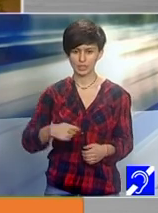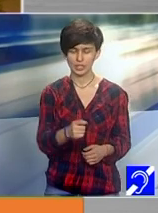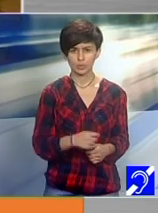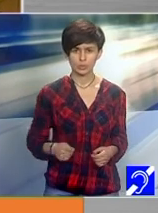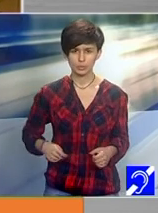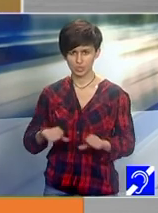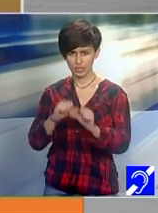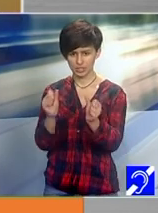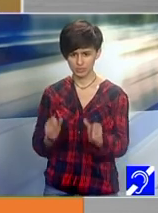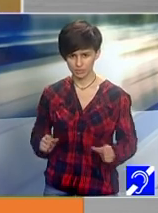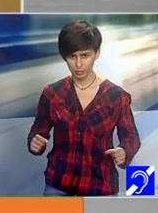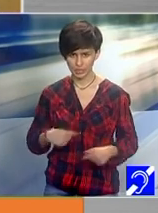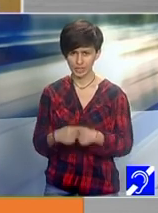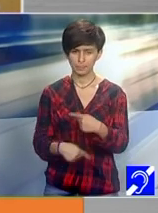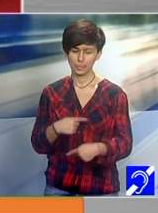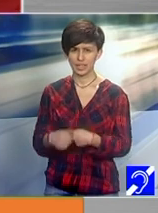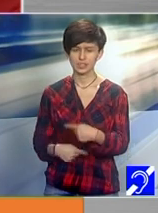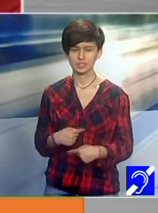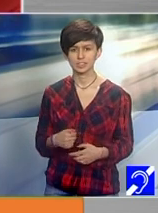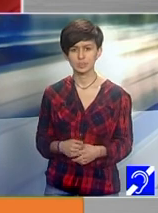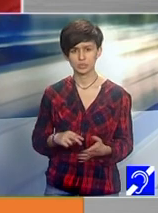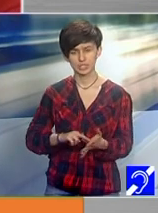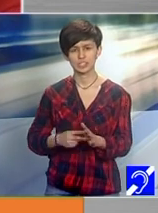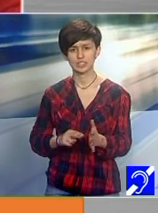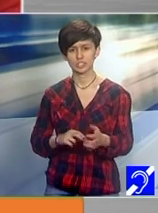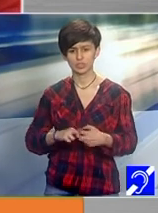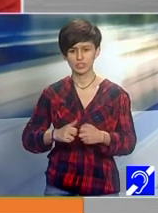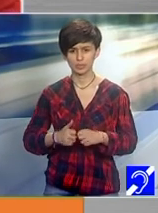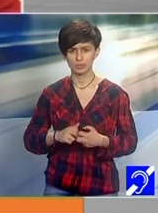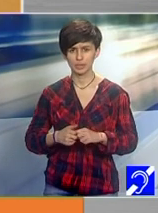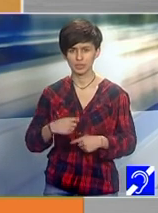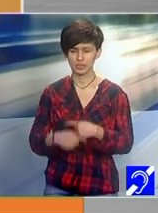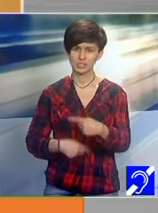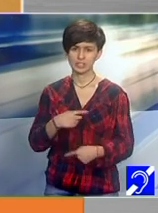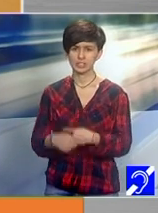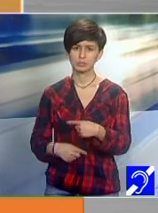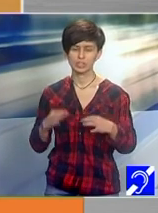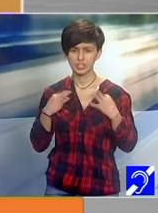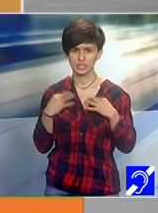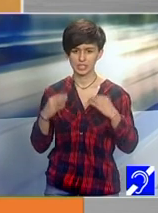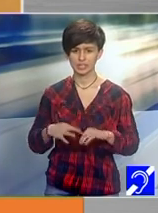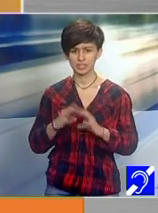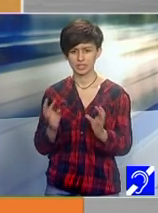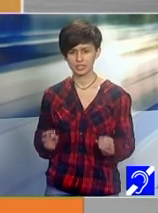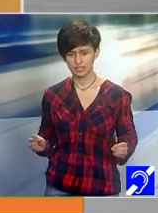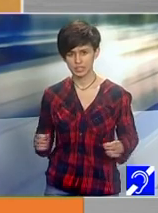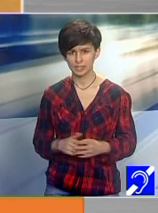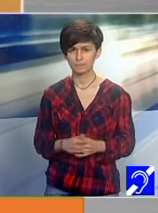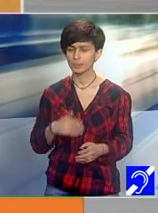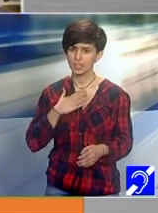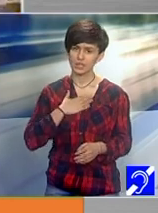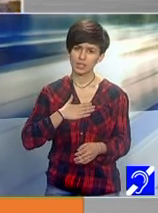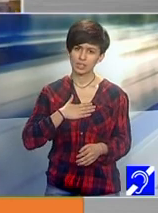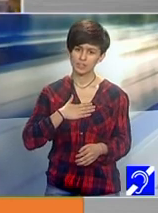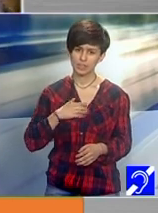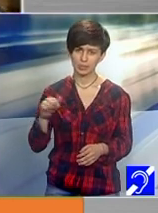sistemului de termen mediu și lung, să se rezolve problemele sistemului de sănătate din România. Nu ne dorim altceva decât aceste